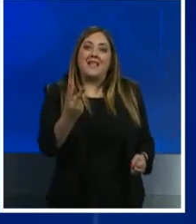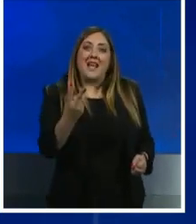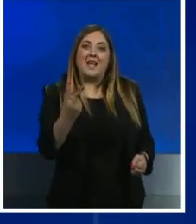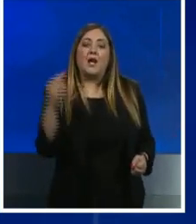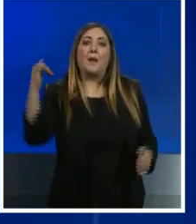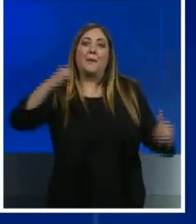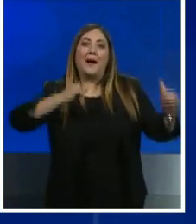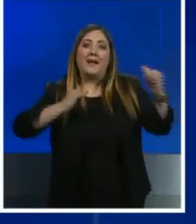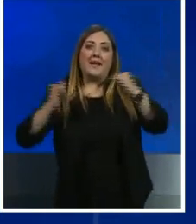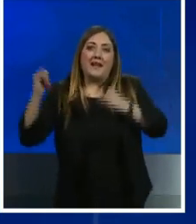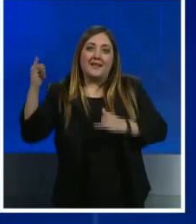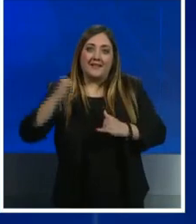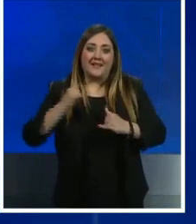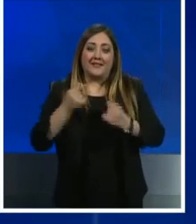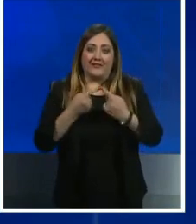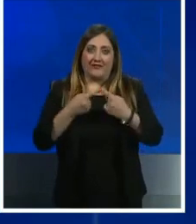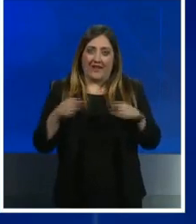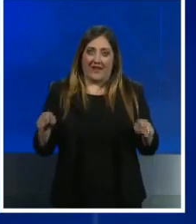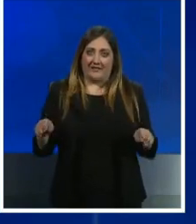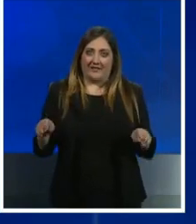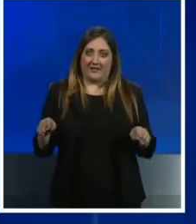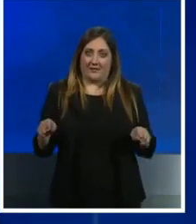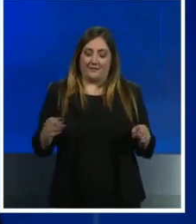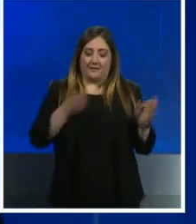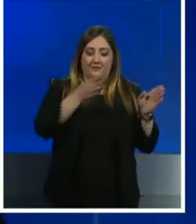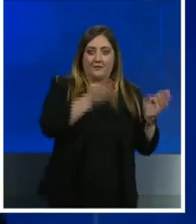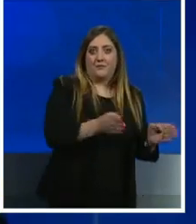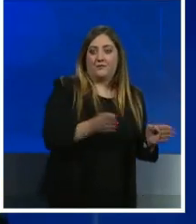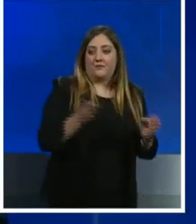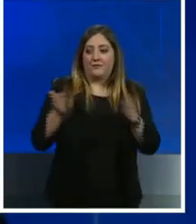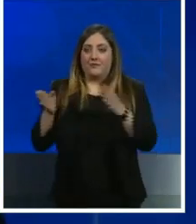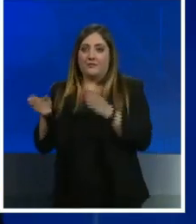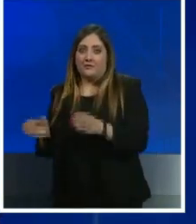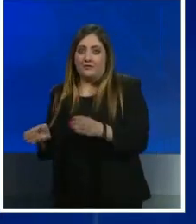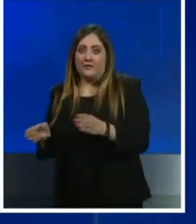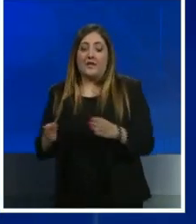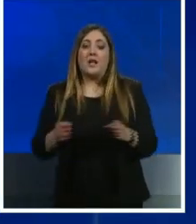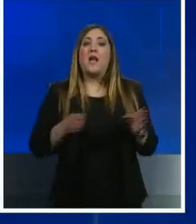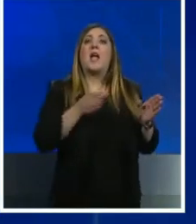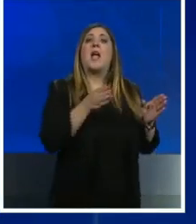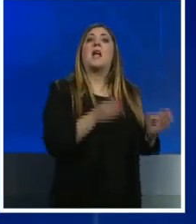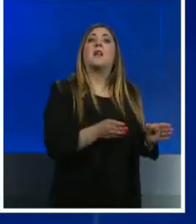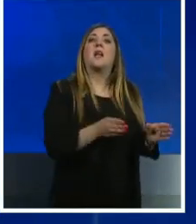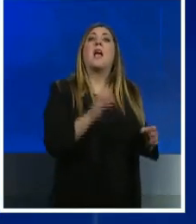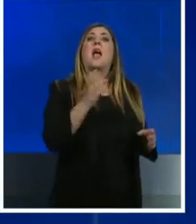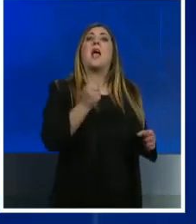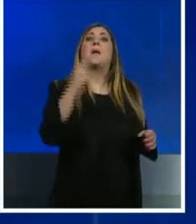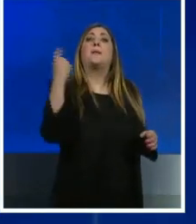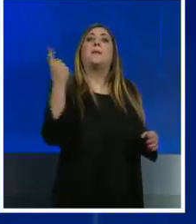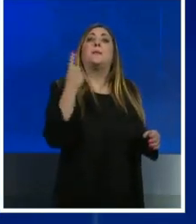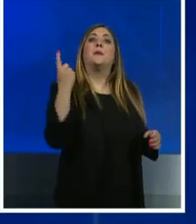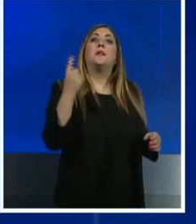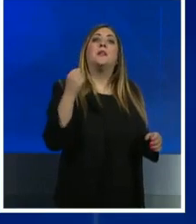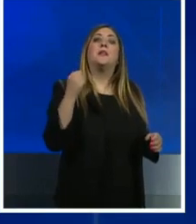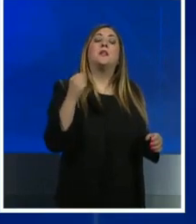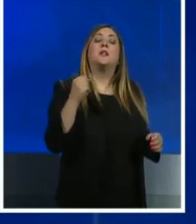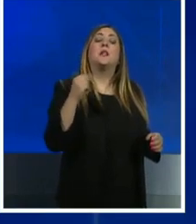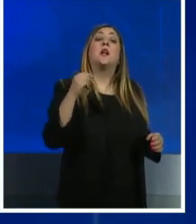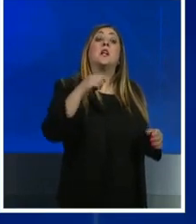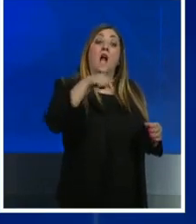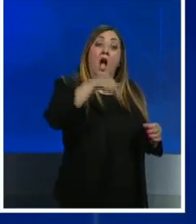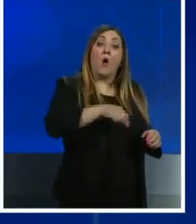fostna. Hemm dawk l-ewwel net li qegħdin għawar raġunijiet ekonomiċi li jirrefera fid-dettall għalihom Ivan.